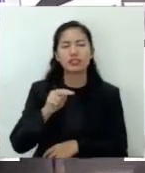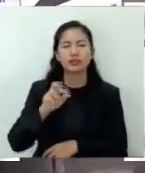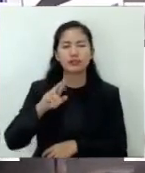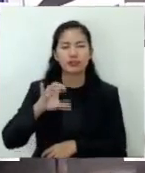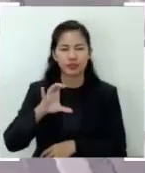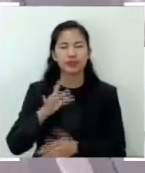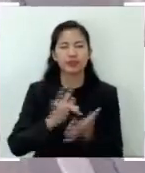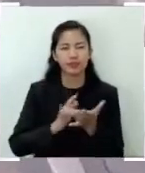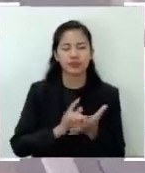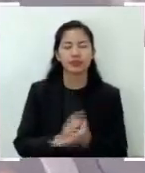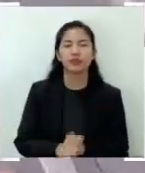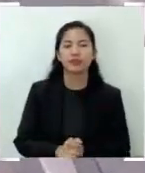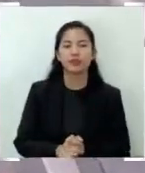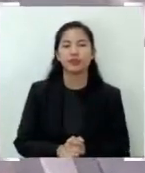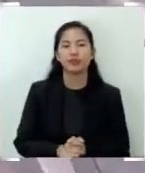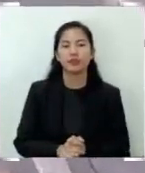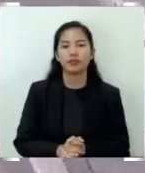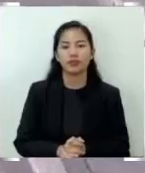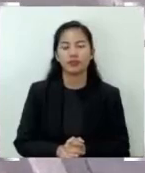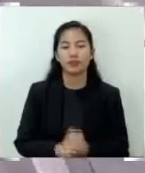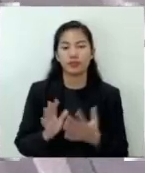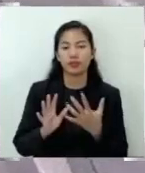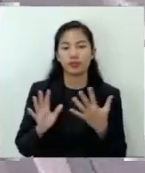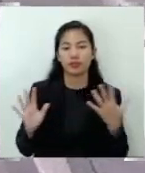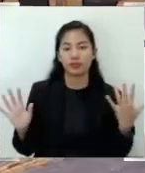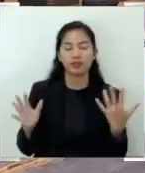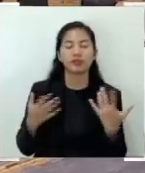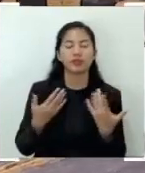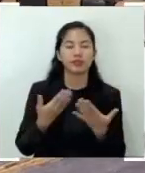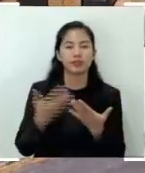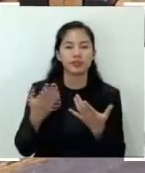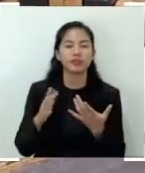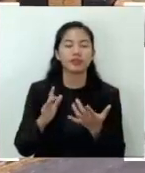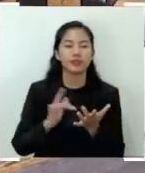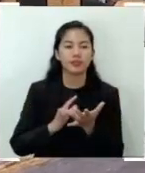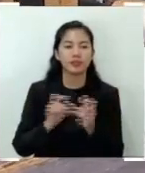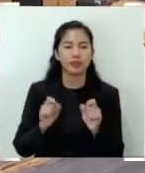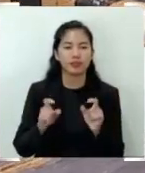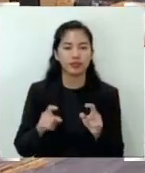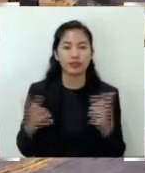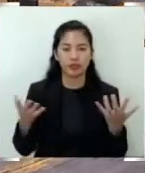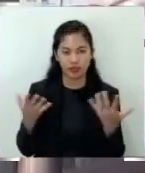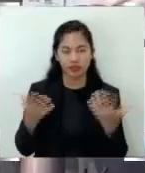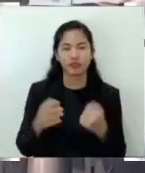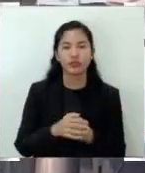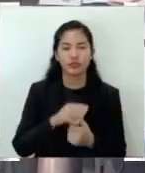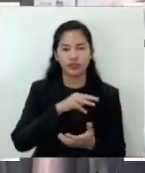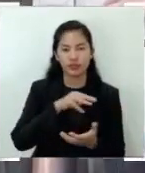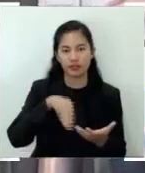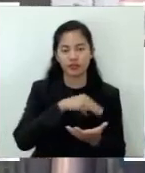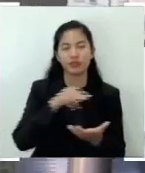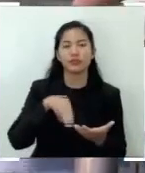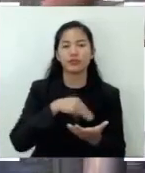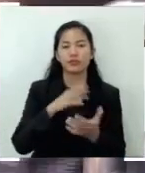Halos umabot na sa kalsada ang pila ng mga bumibili ng gamot sa butika sa Acacia Lane sa Mandaluyong City. Marami sa kanila, hanap ang